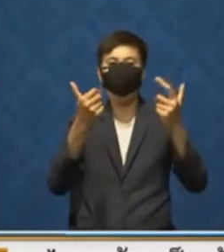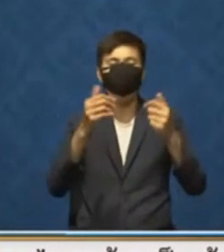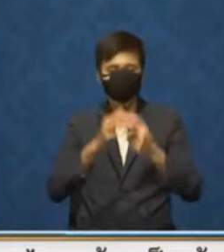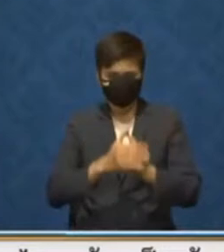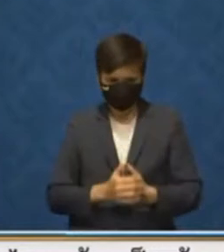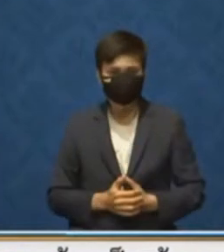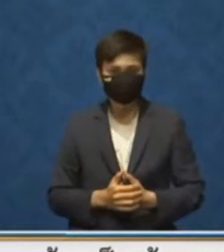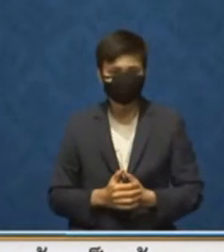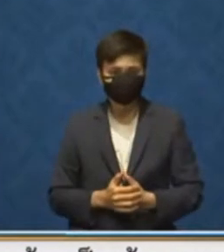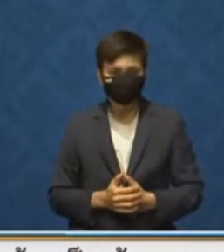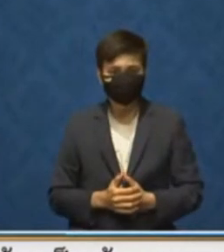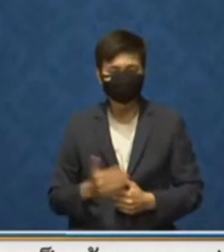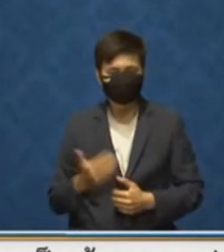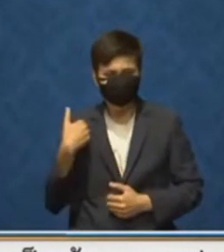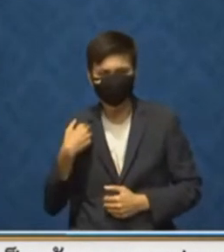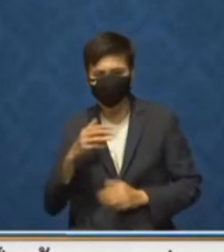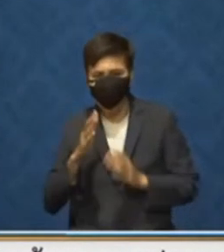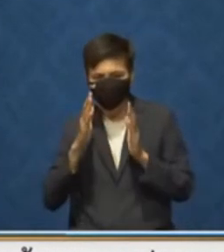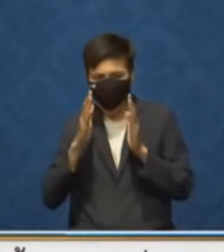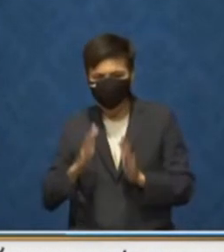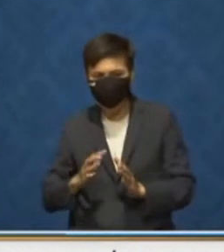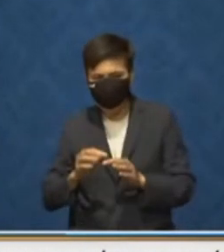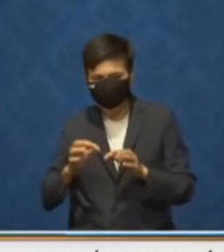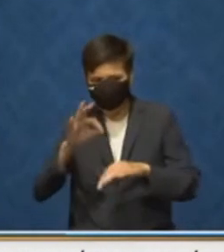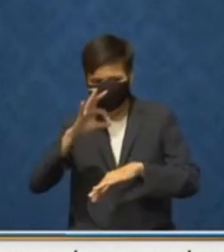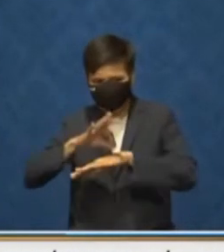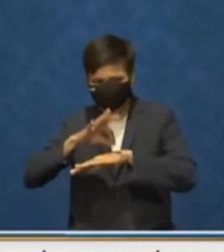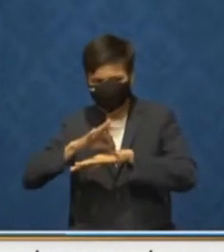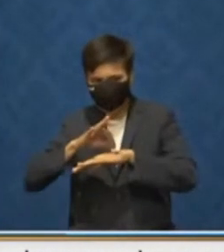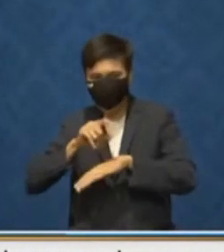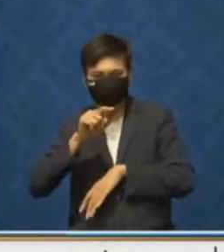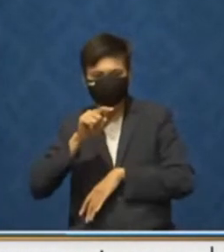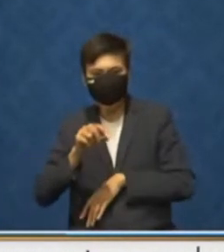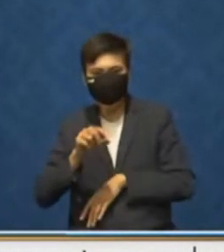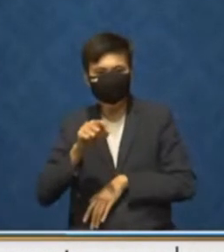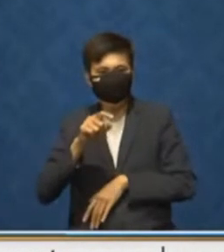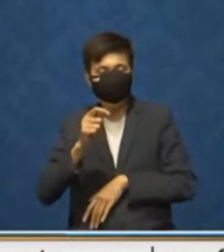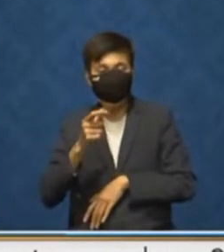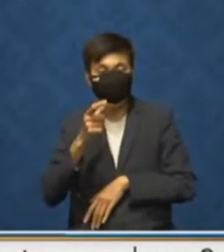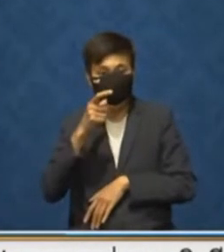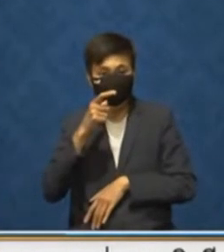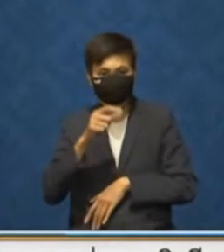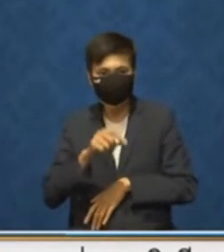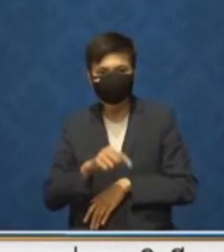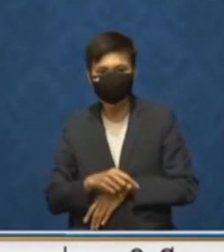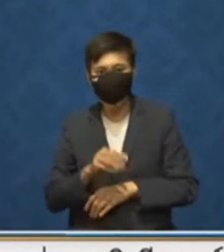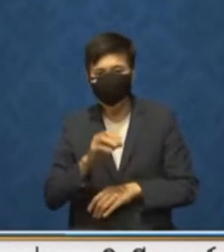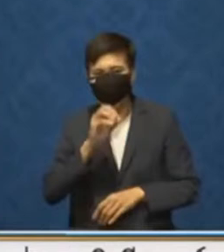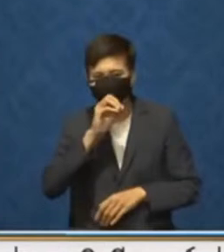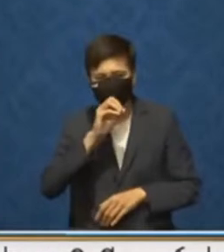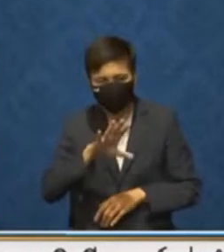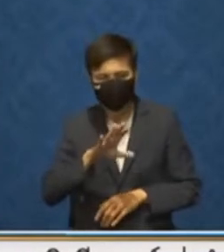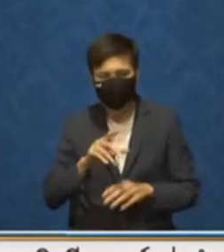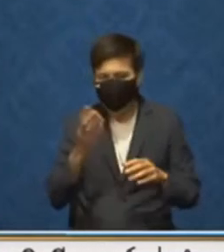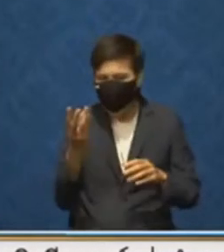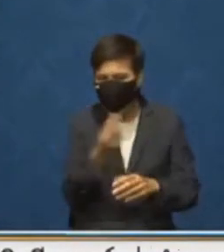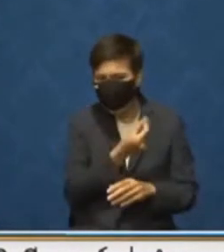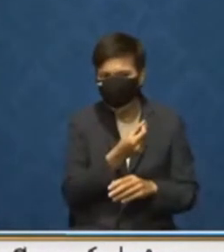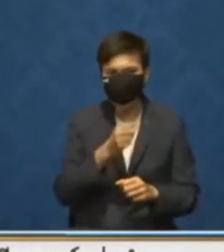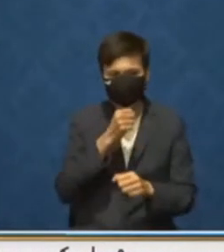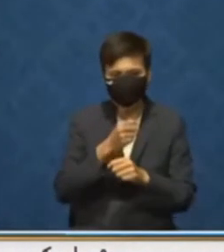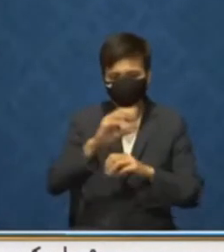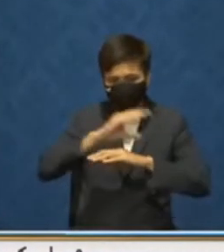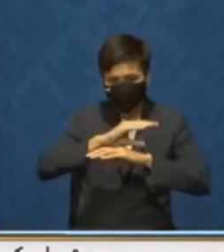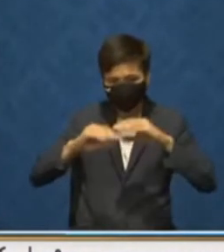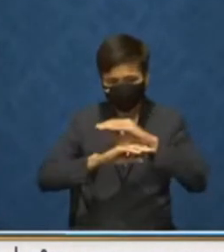ผู้ใหญ่ที่บองไม่เห็นนะครับผู้ใหญ่ที่ไม่เคยรู้อะไรเลยบอกว่าให้รีบเป็นโครงการสร้างให้รีบเร็วๆทำ